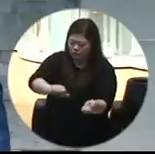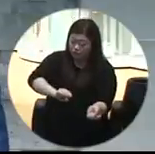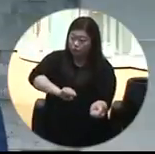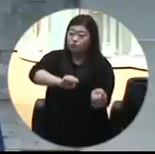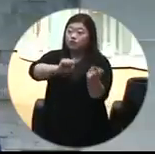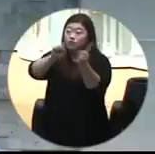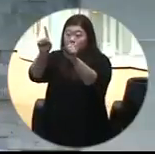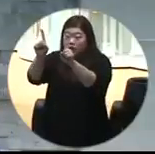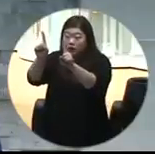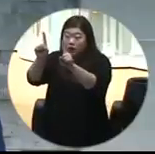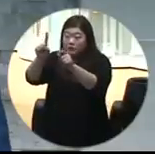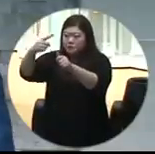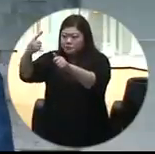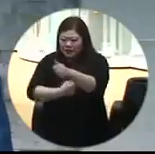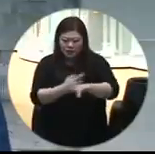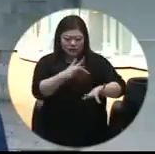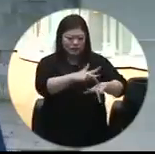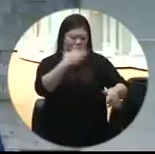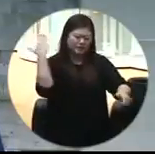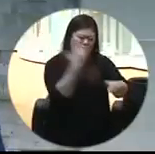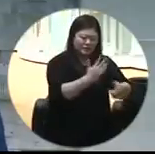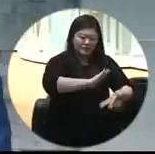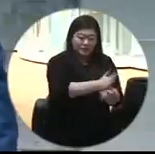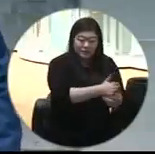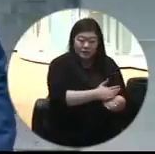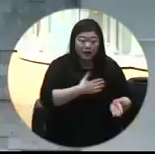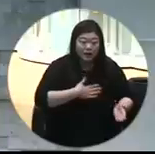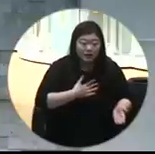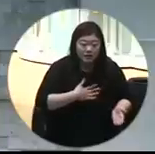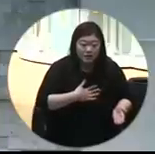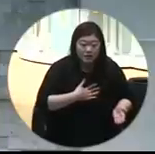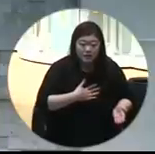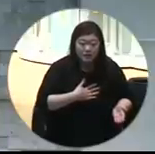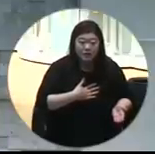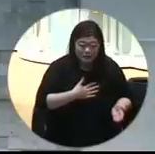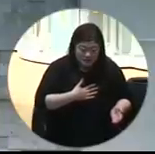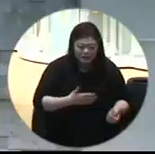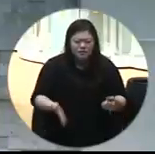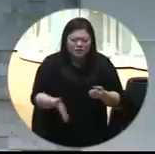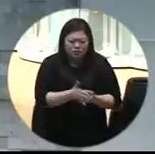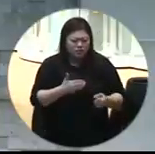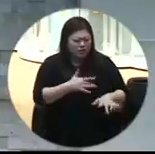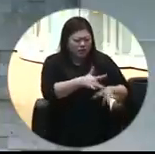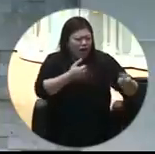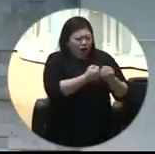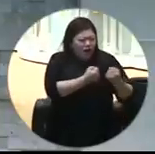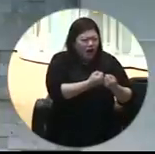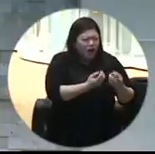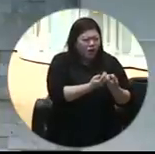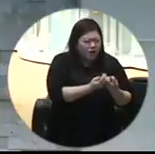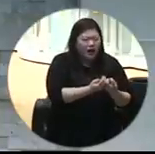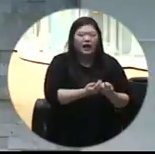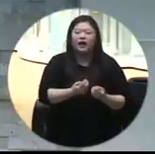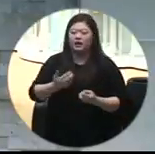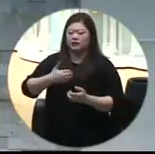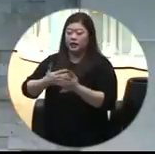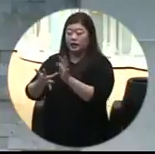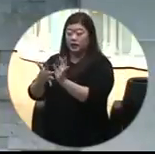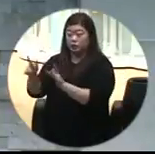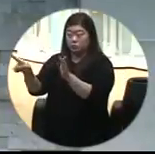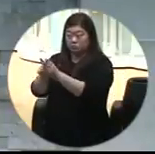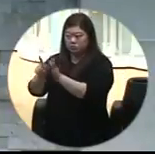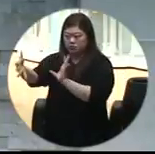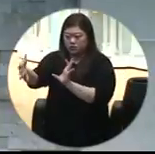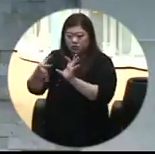다 멸하셨기 때문에 이제 예수 그리스도를 통해서 하나님의 자녀가 된 우리는